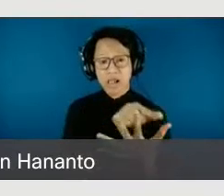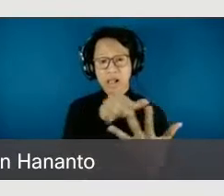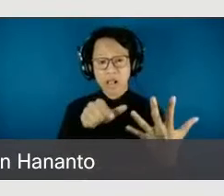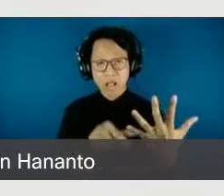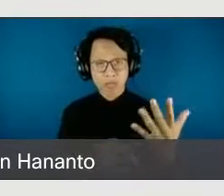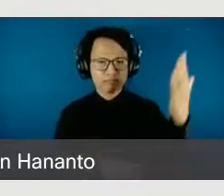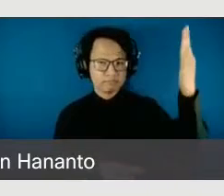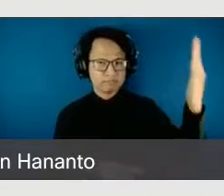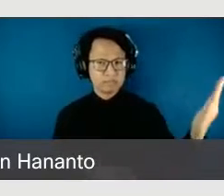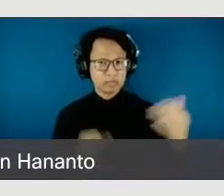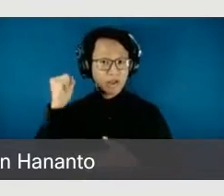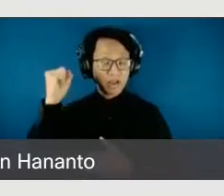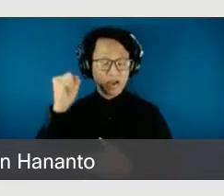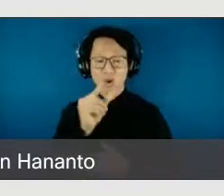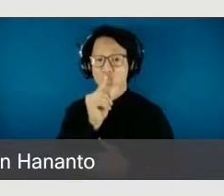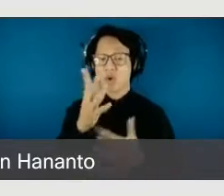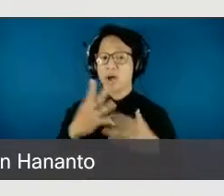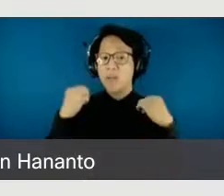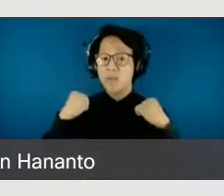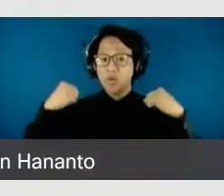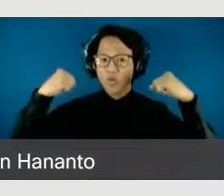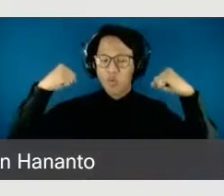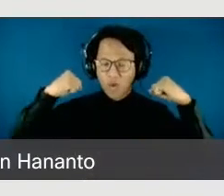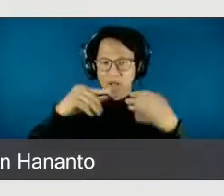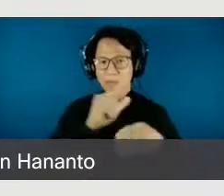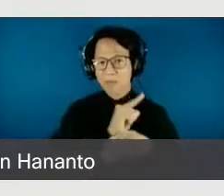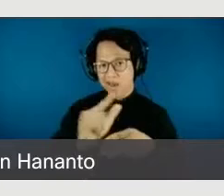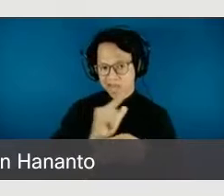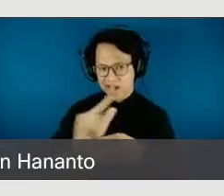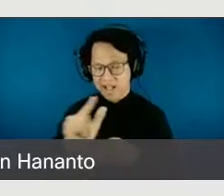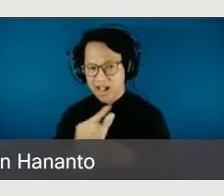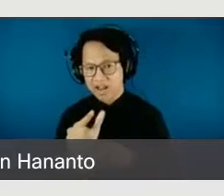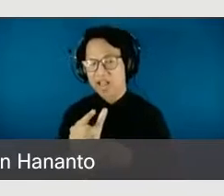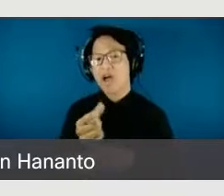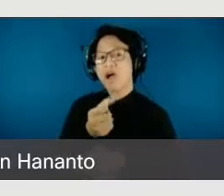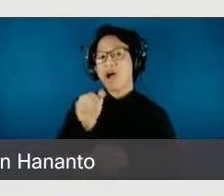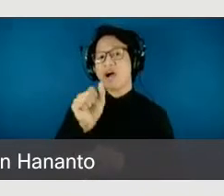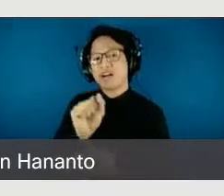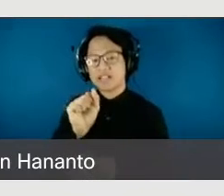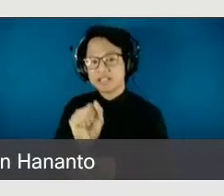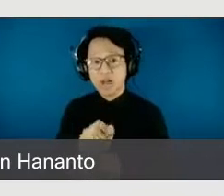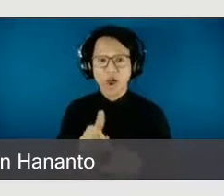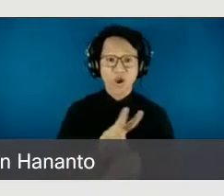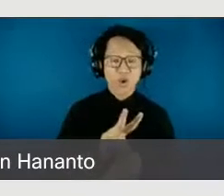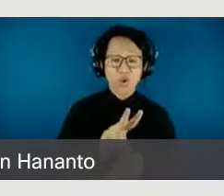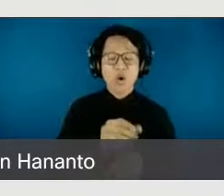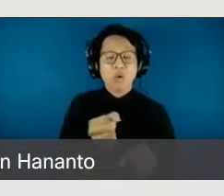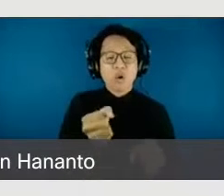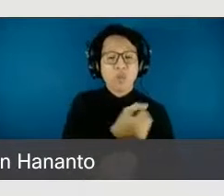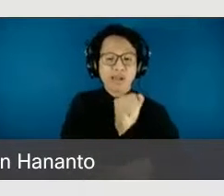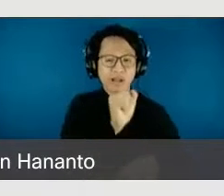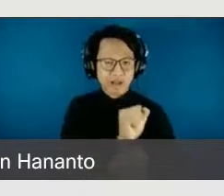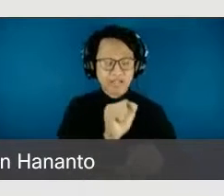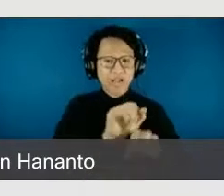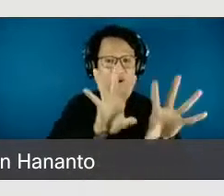kita. Pertama, untuk memperkuat training-training vokasi. Kedua, untuk menciptakan dunia tenaga kerja yang lebih inklusif